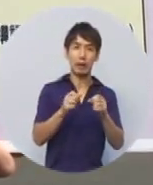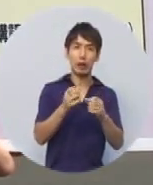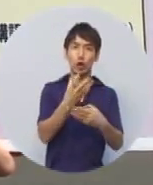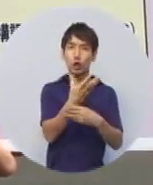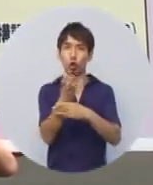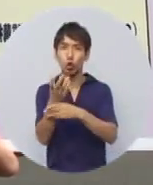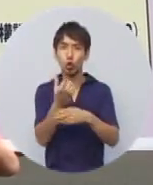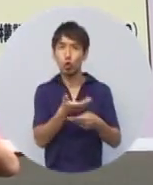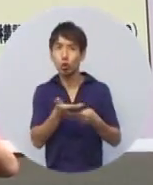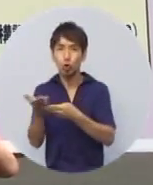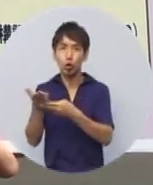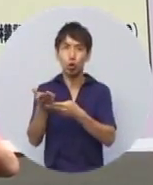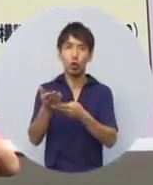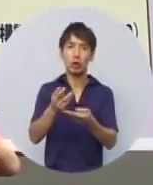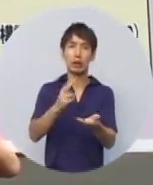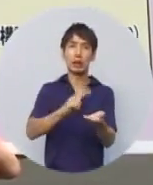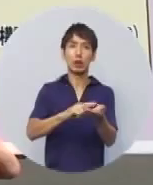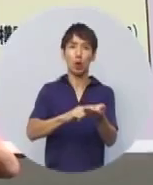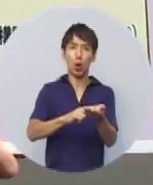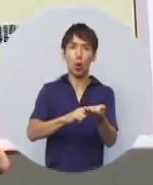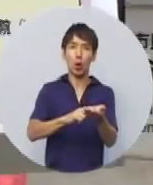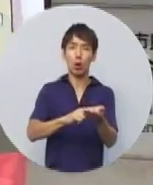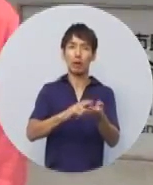組みについてご紹介します。